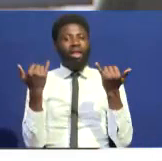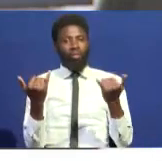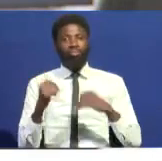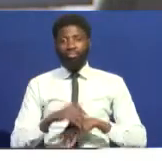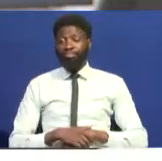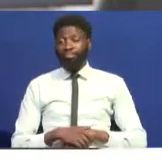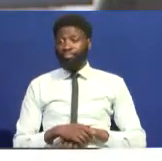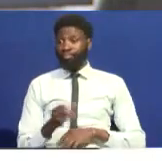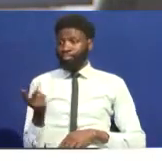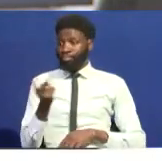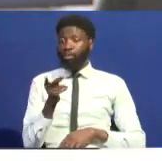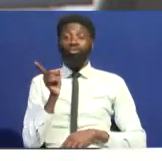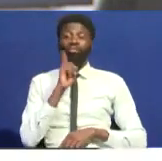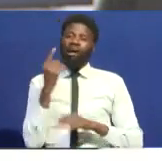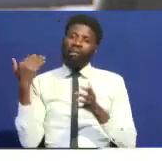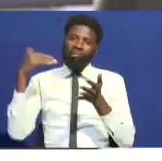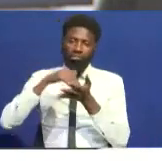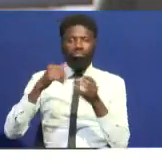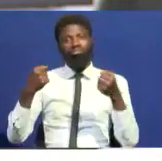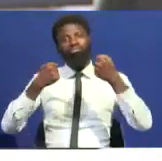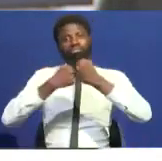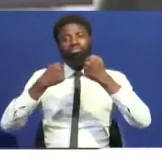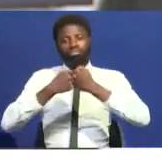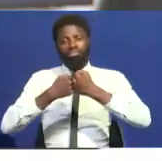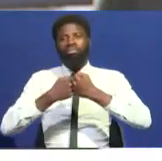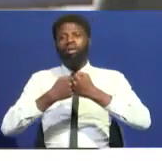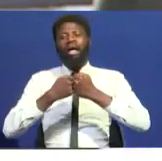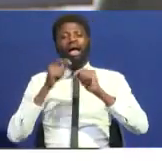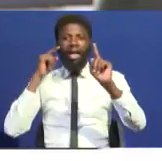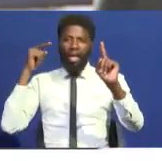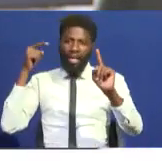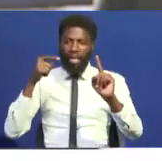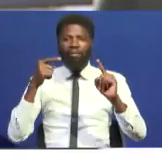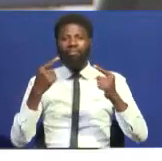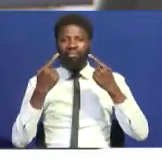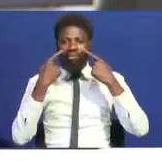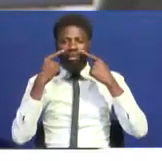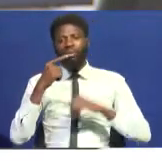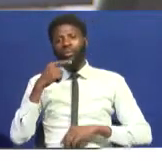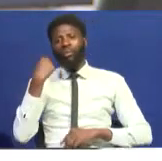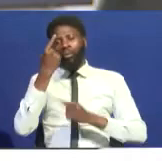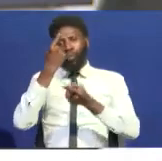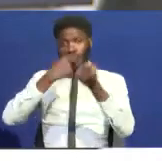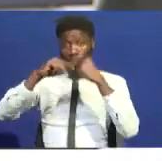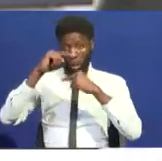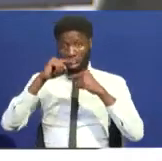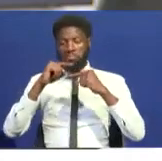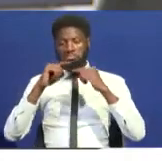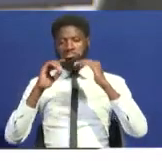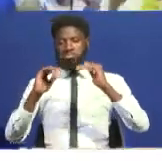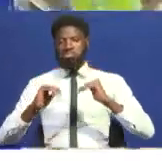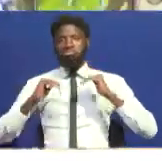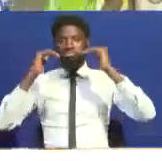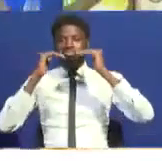hizo zitakutana tena hiyo kesho kwenye mechi ya kuamua mshindi atakayefuzu kwa nusu finali.